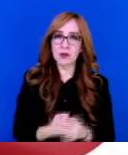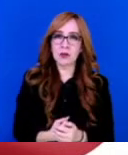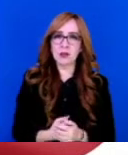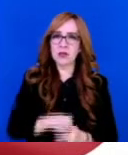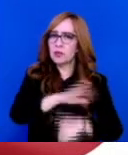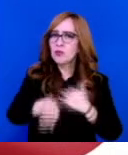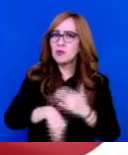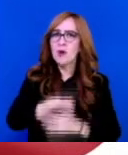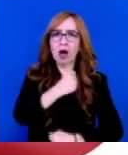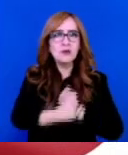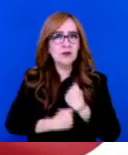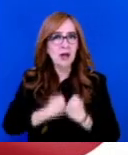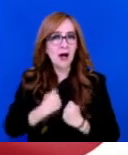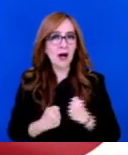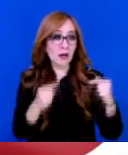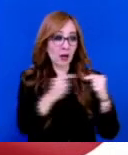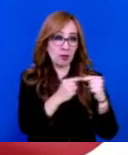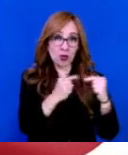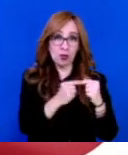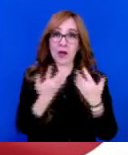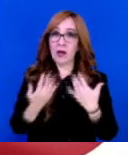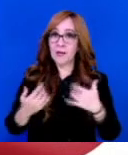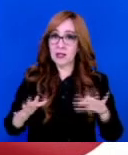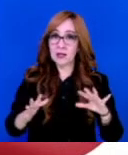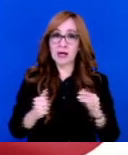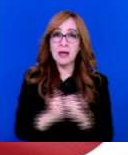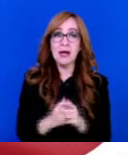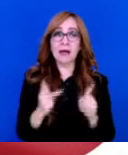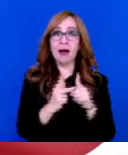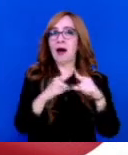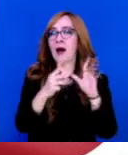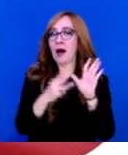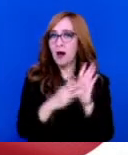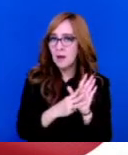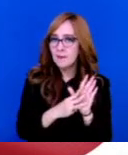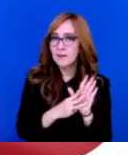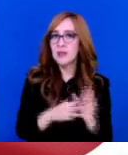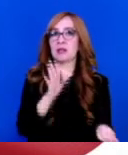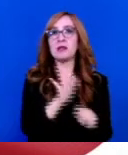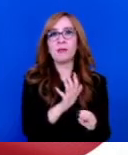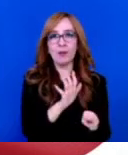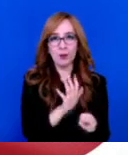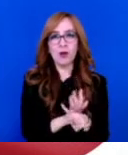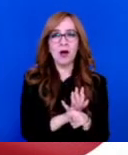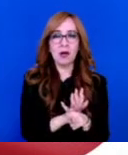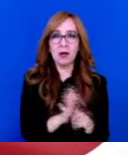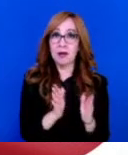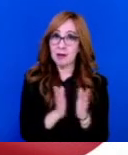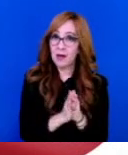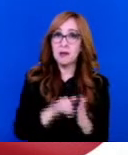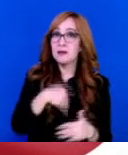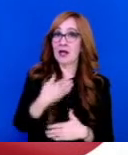upaya terkait dengan penyelesaian HAM di tanah Papua. Kemudian yang